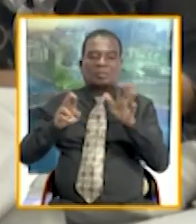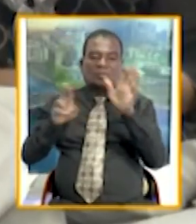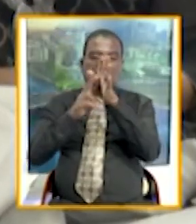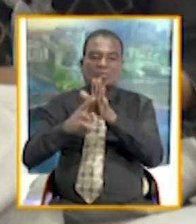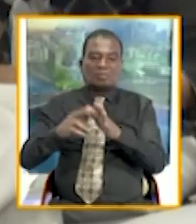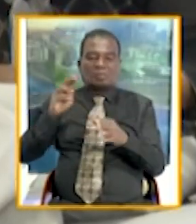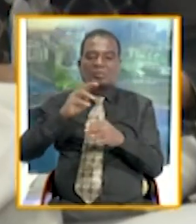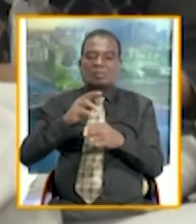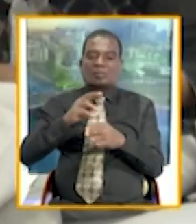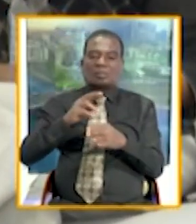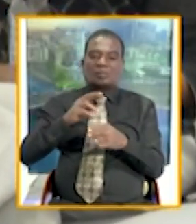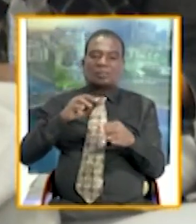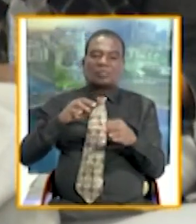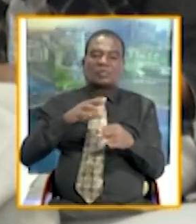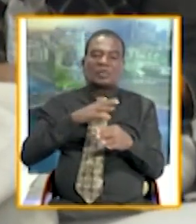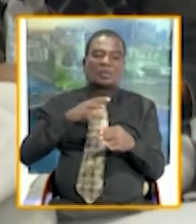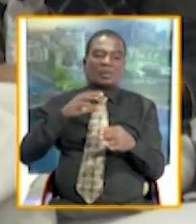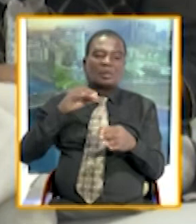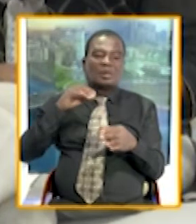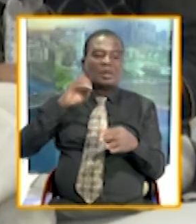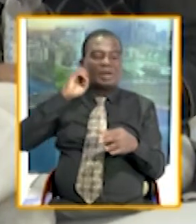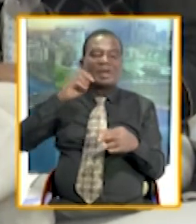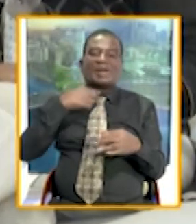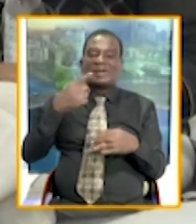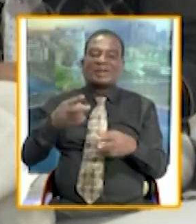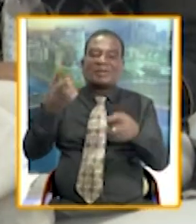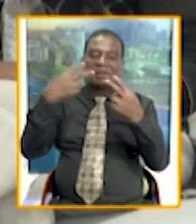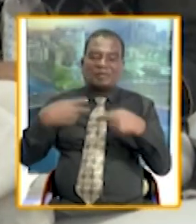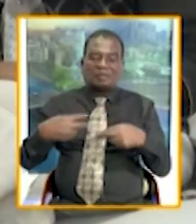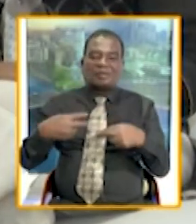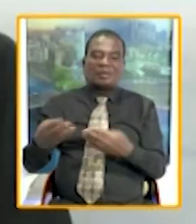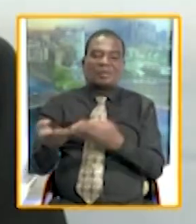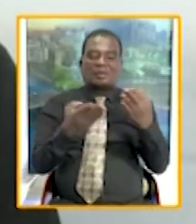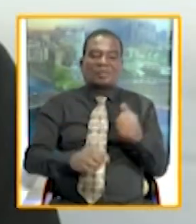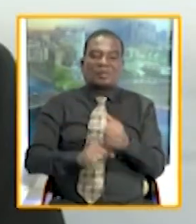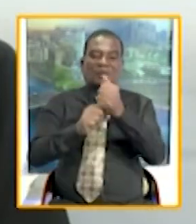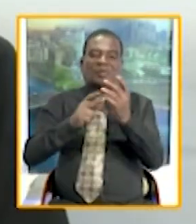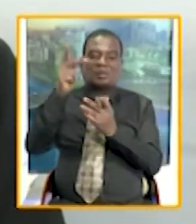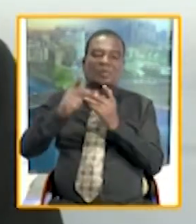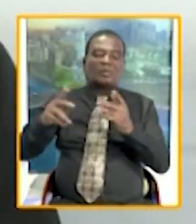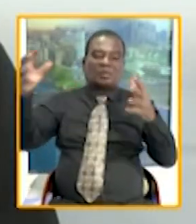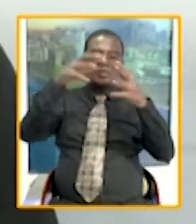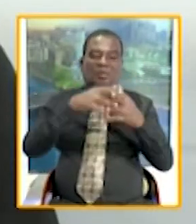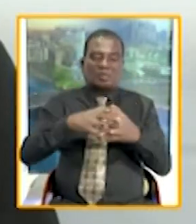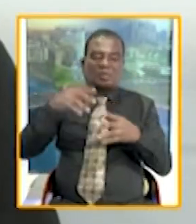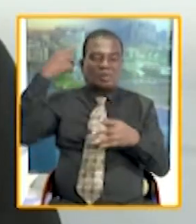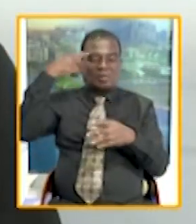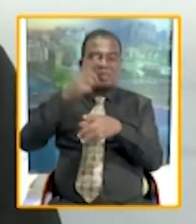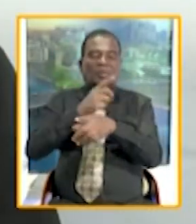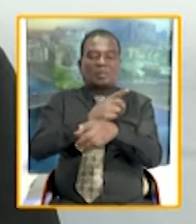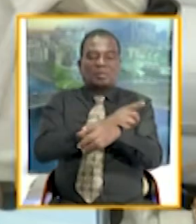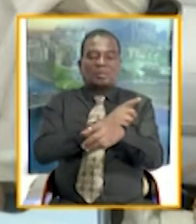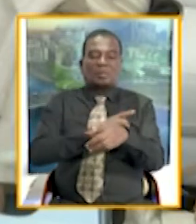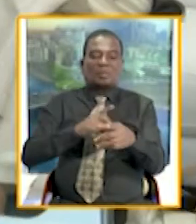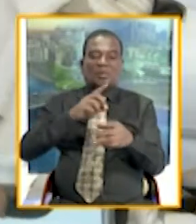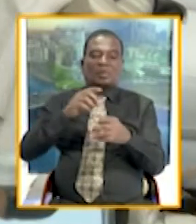d'Ivoire. Carole Fleur Smerekniak a dit être venue apporter le soutien du programme des Nations Unies pour le développement